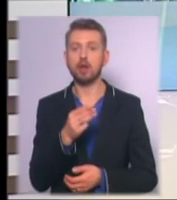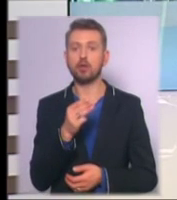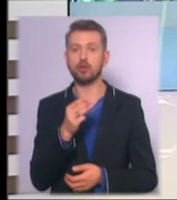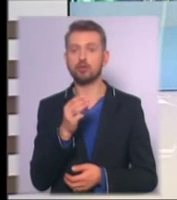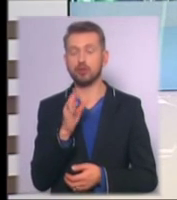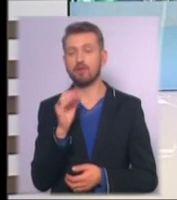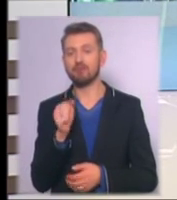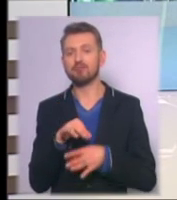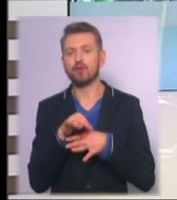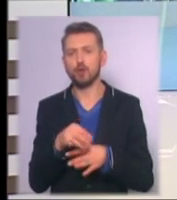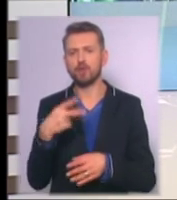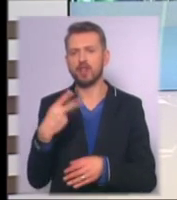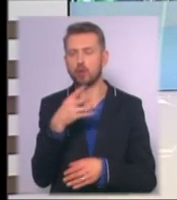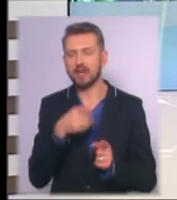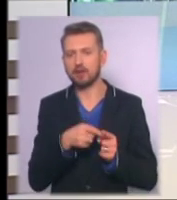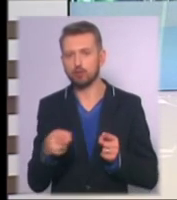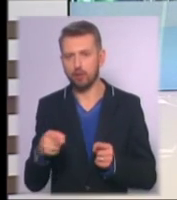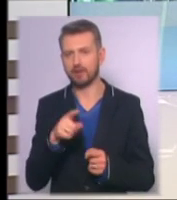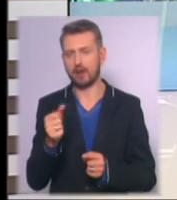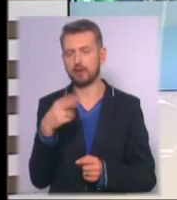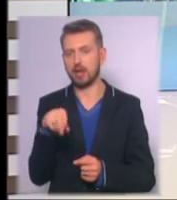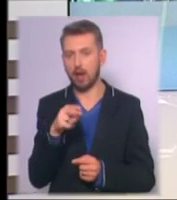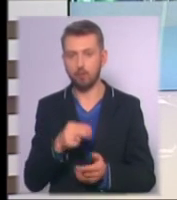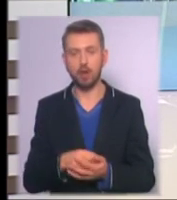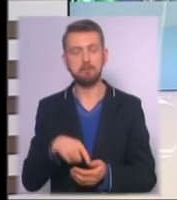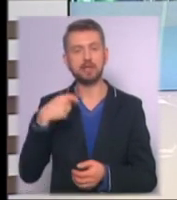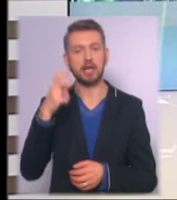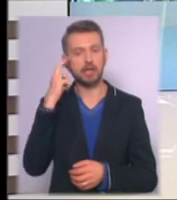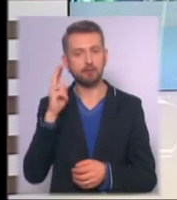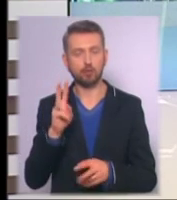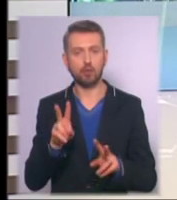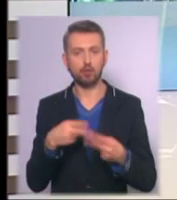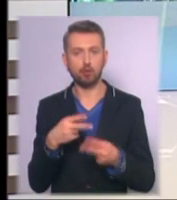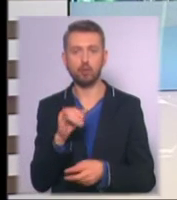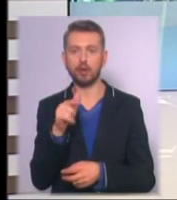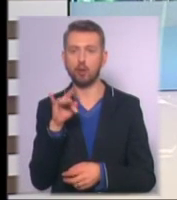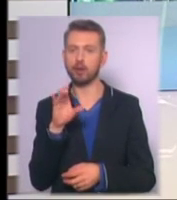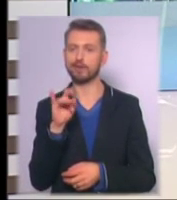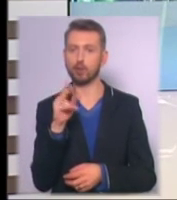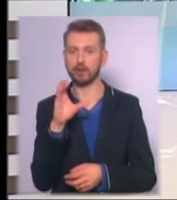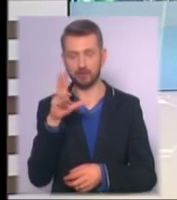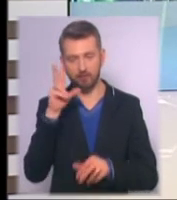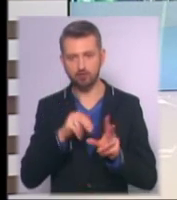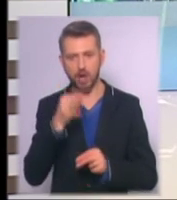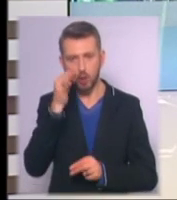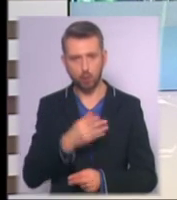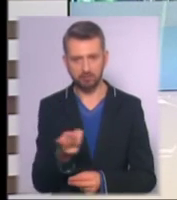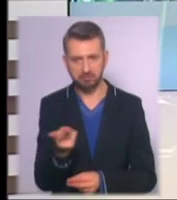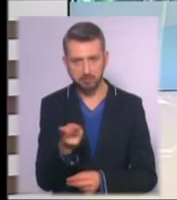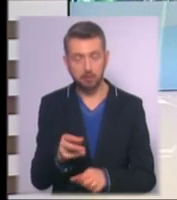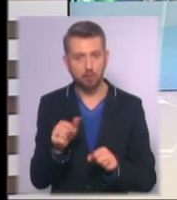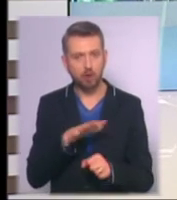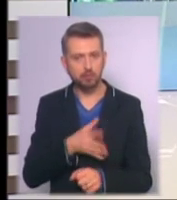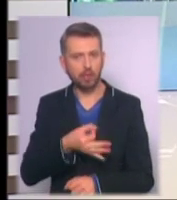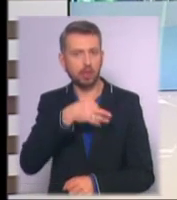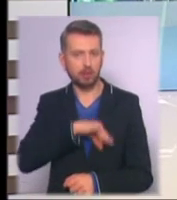проводить 22-й сезон поспіль за «Динамо». Президент київського клубу Ігор Суркіс вважає, що досвід цих гравців може стати у нагоді